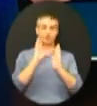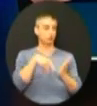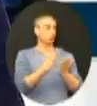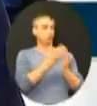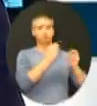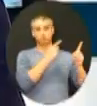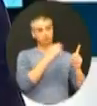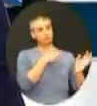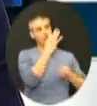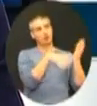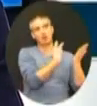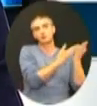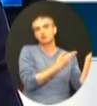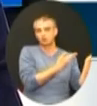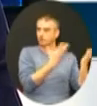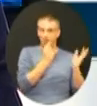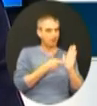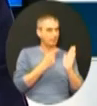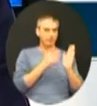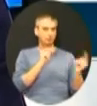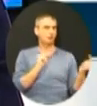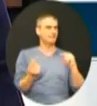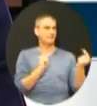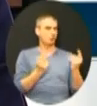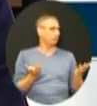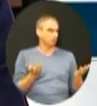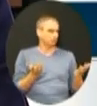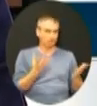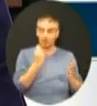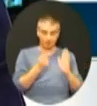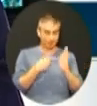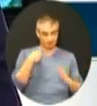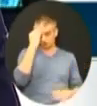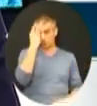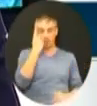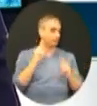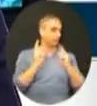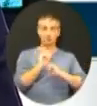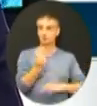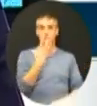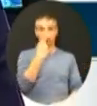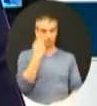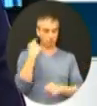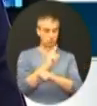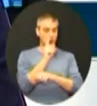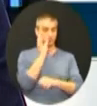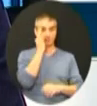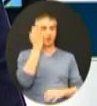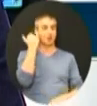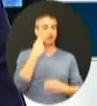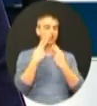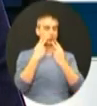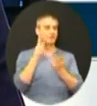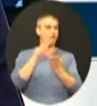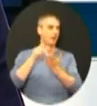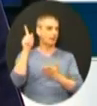המשפטי שיש לך עם מי להתייעץ וגם יש לו פעם וויכוחים א מולה לא לא פעם אני זוכר אחד המקרים הבולטים דווקא בתקופת ברק שהייתה איזשהי